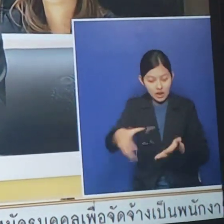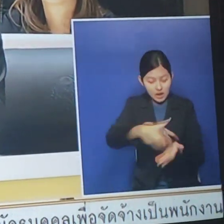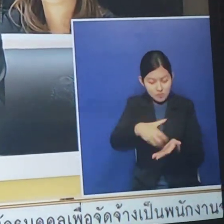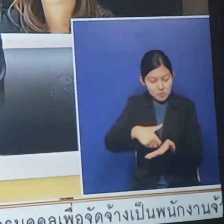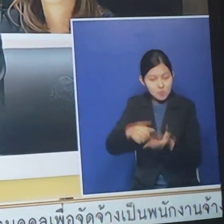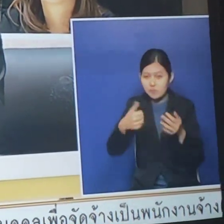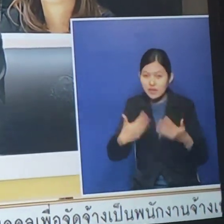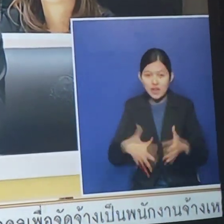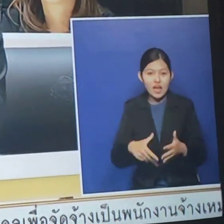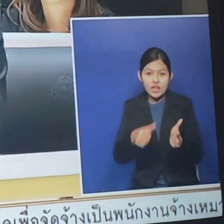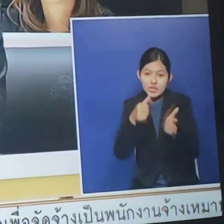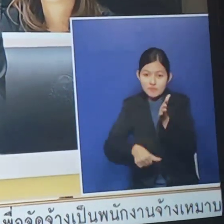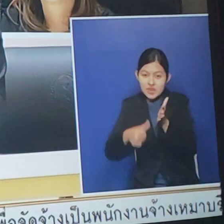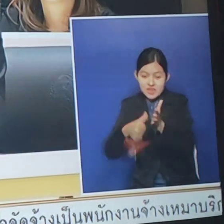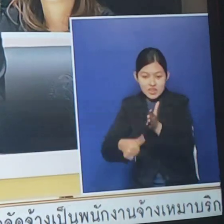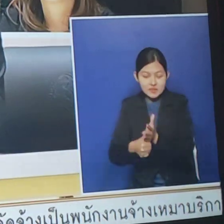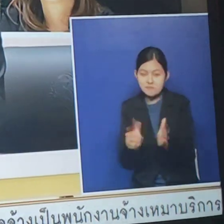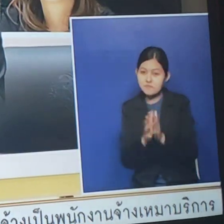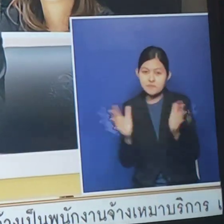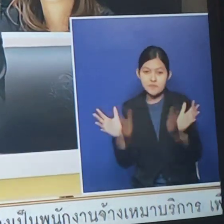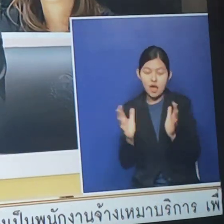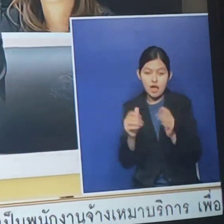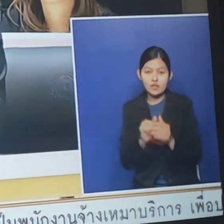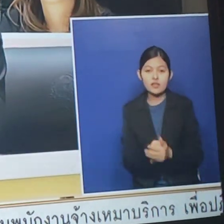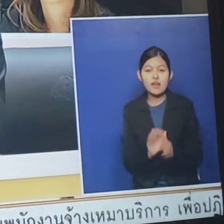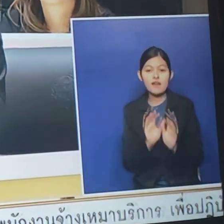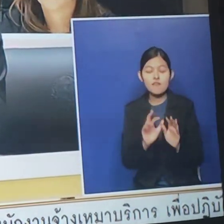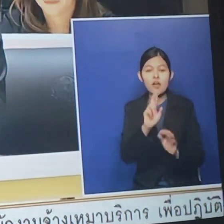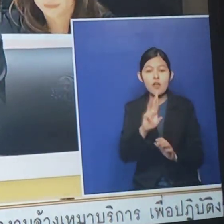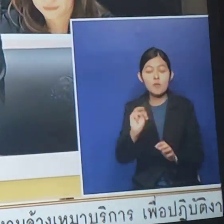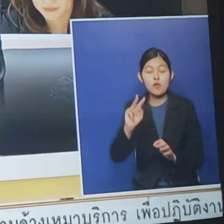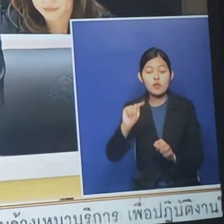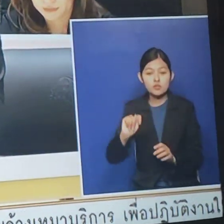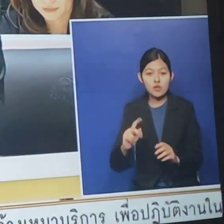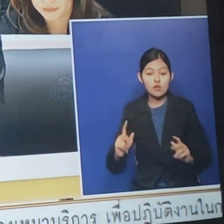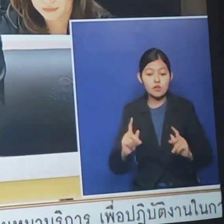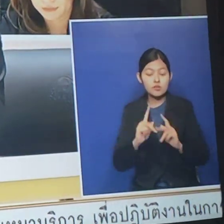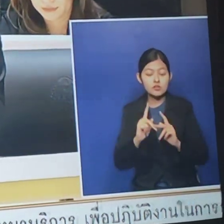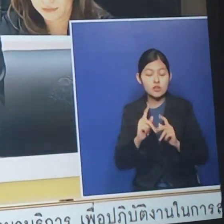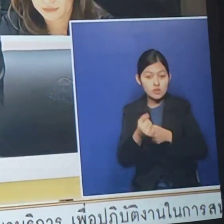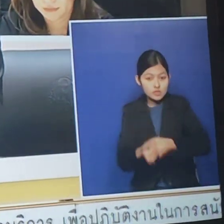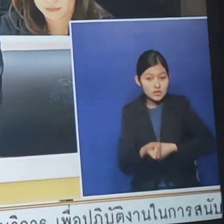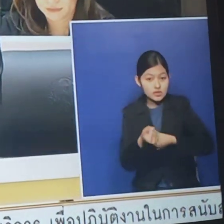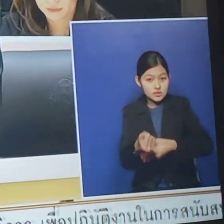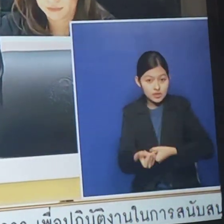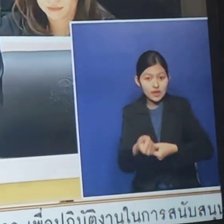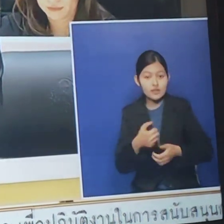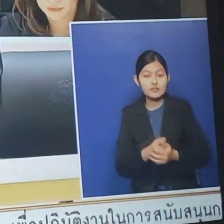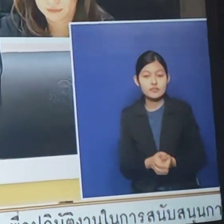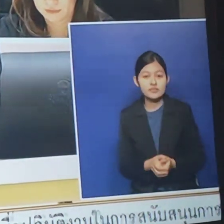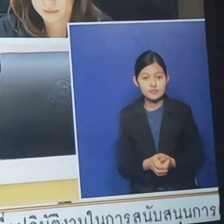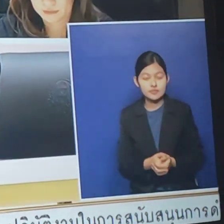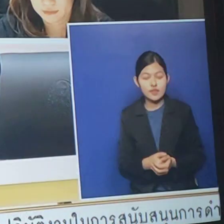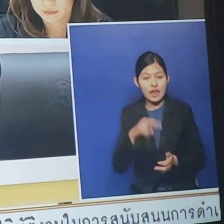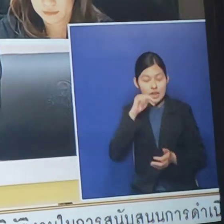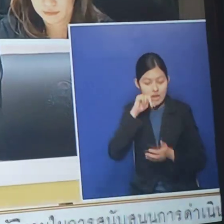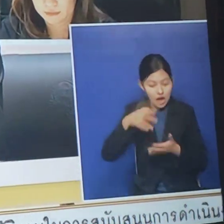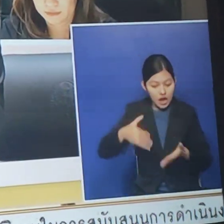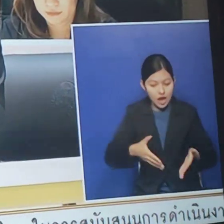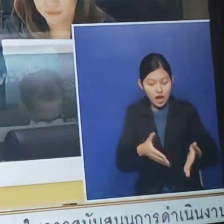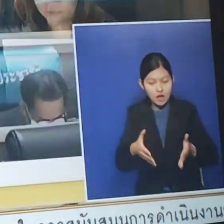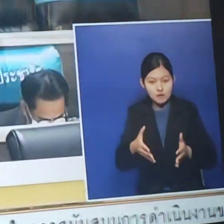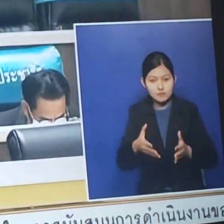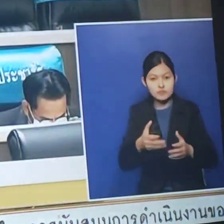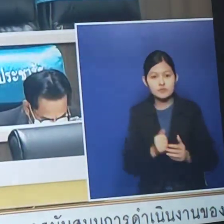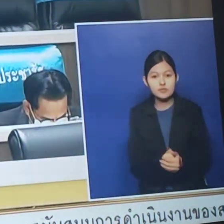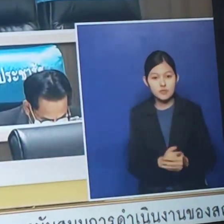ครือเรือนจึงอยากให้รัฐมนตรีกระทรวงเกษตรกรเกษตรและสหกรณ์ผันน้ำจากเขื่อนป่าสัก